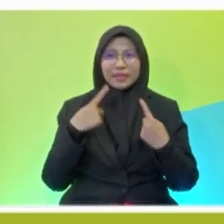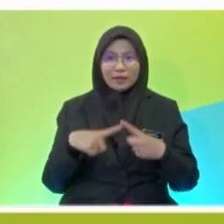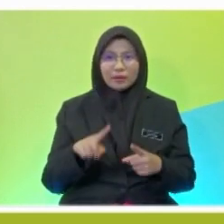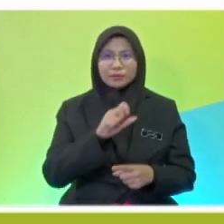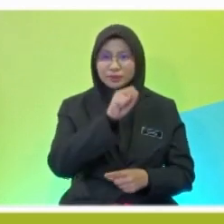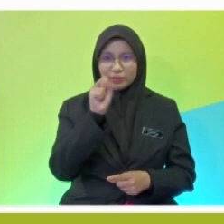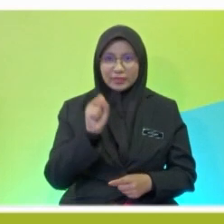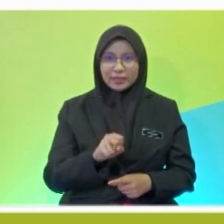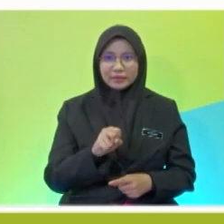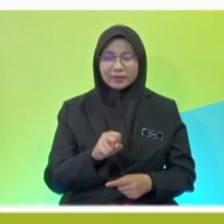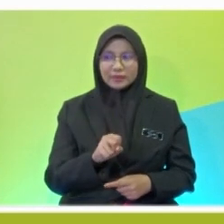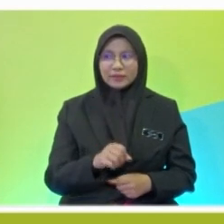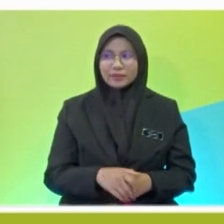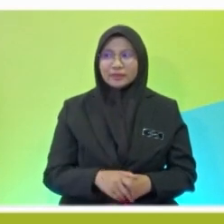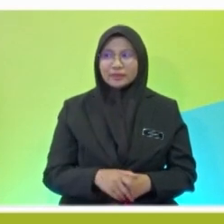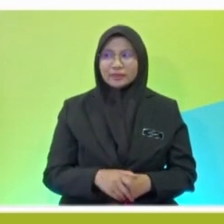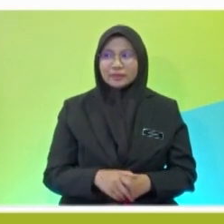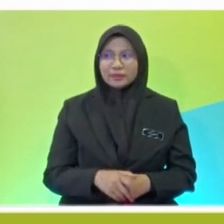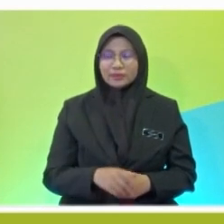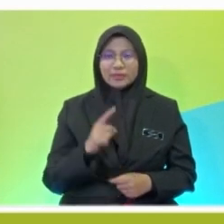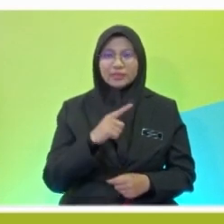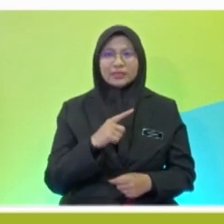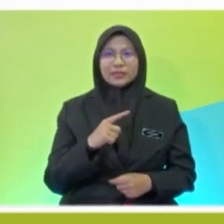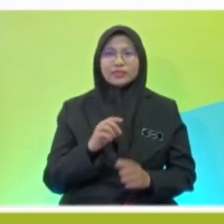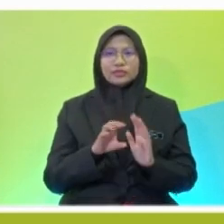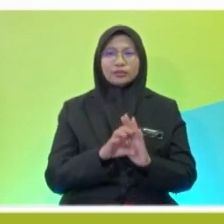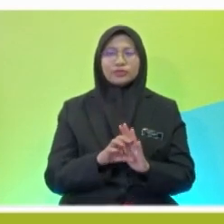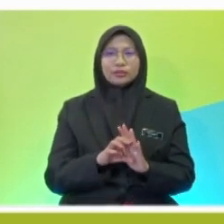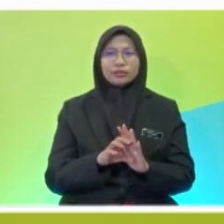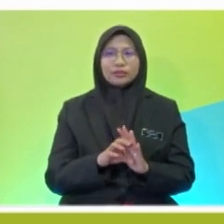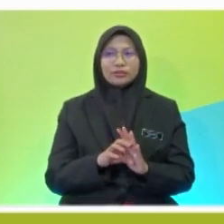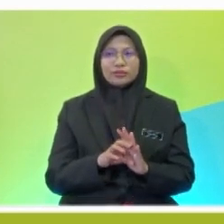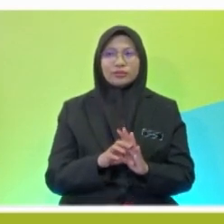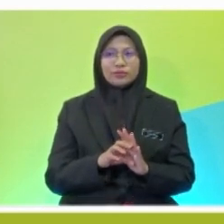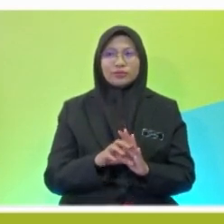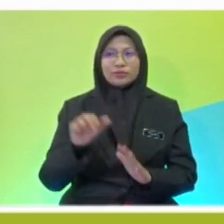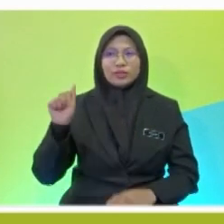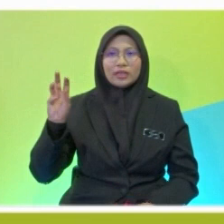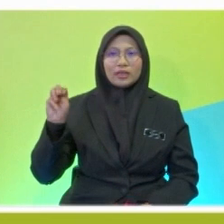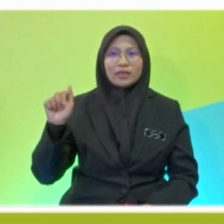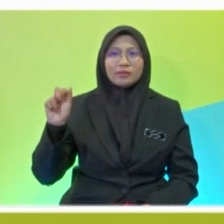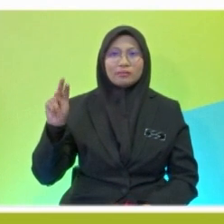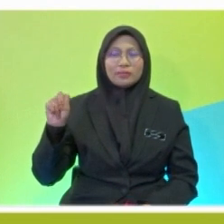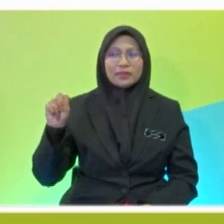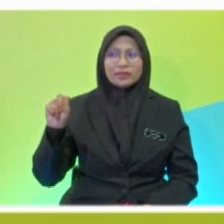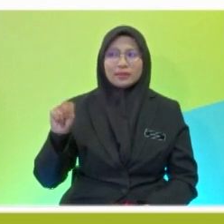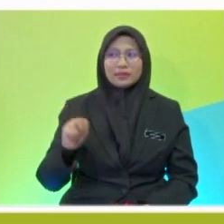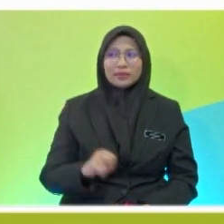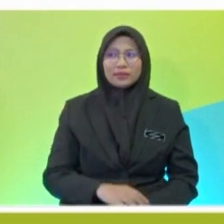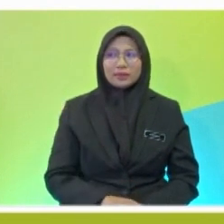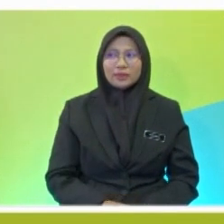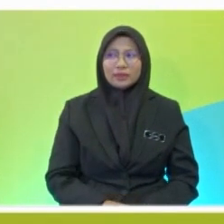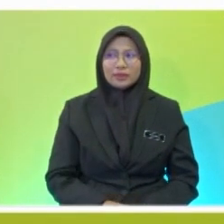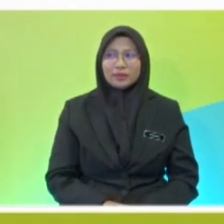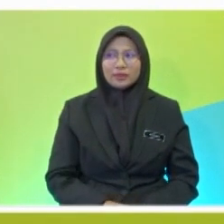sebagian daripada Amali yang dijalankan oleh calonnya yaitu mencuci rambut untuk emas tapi dalam bikin candu mencuci rambut